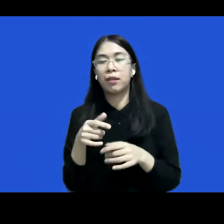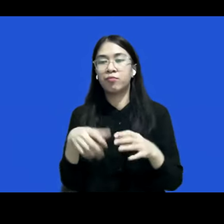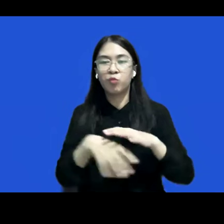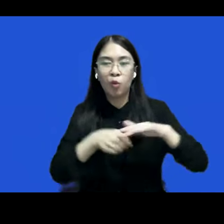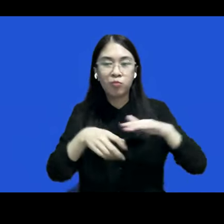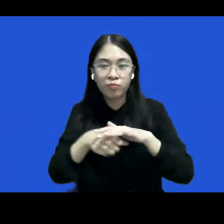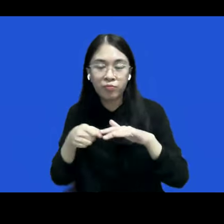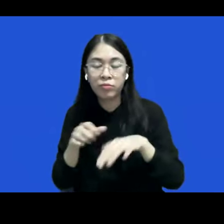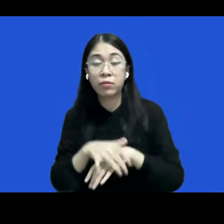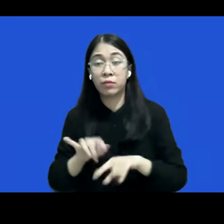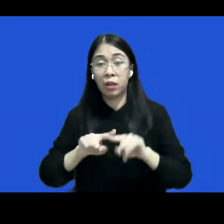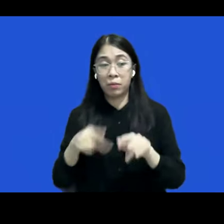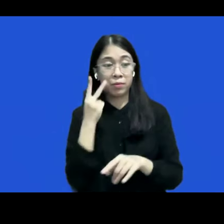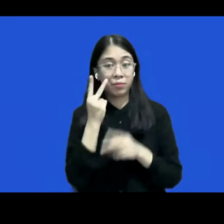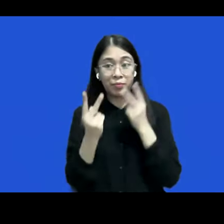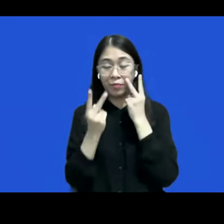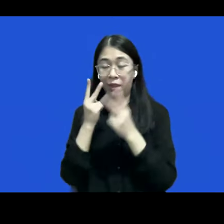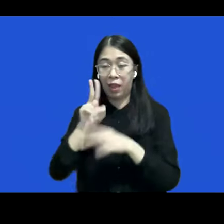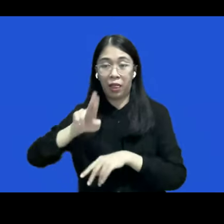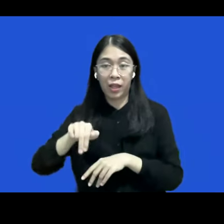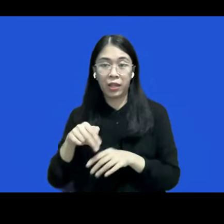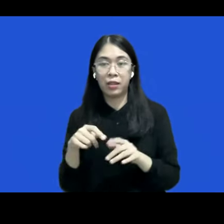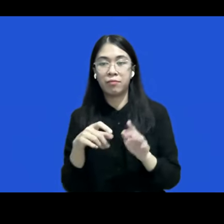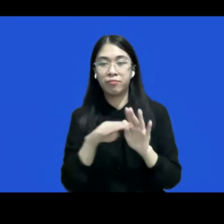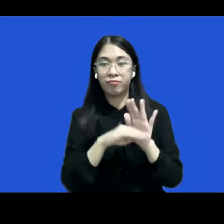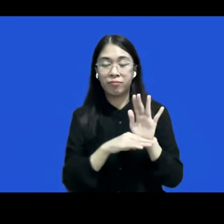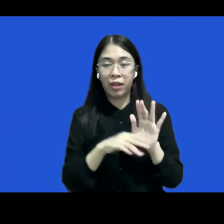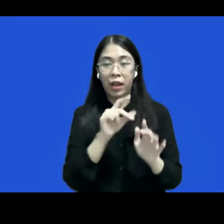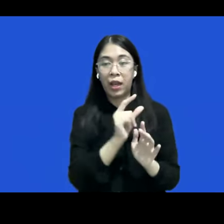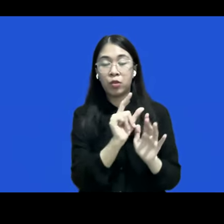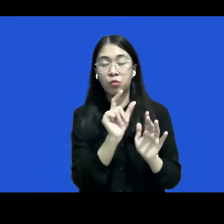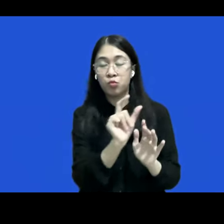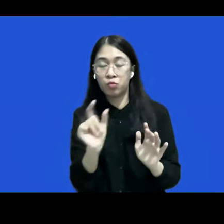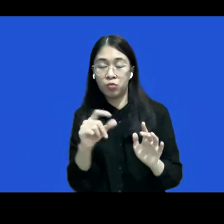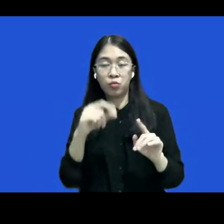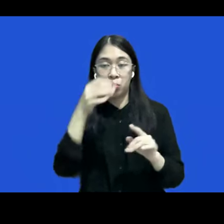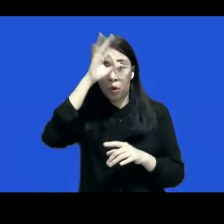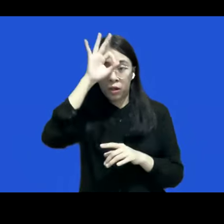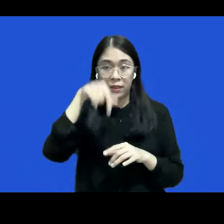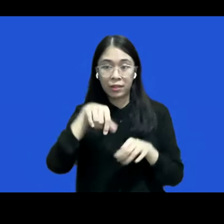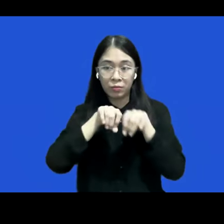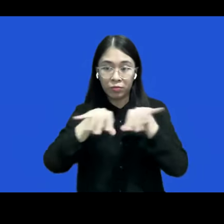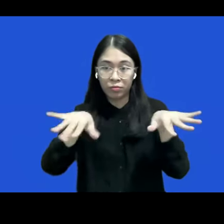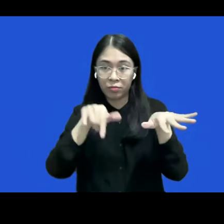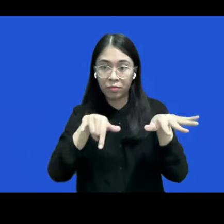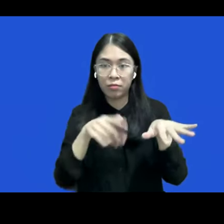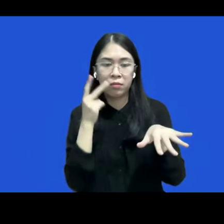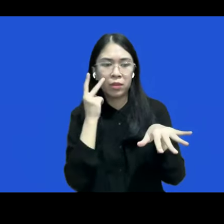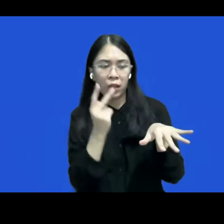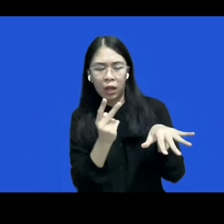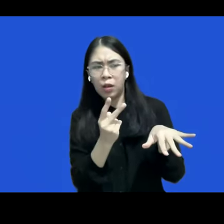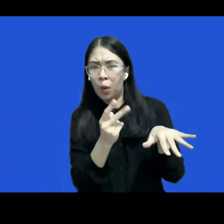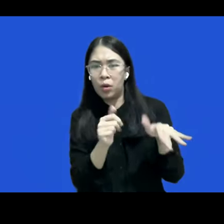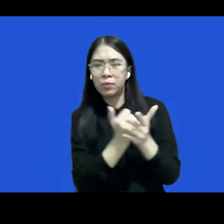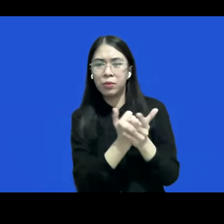Sedangkan kalau kita lihat lagi dalam draft RUU Polri yang saat ini beredar, justru berpotensi sangat